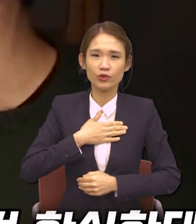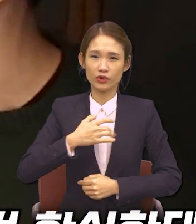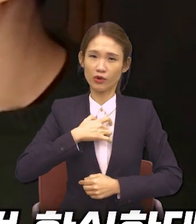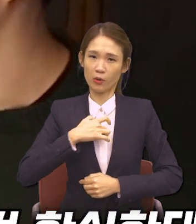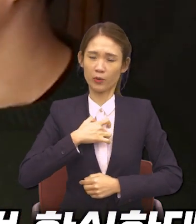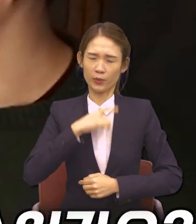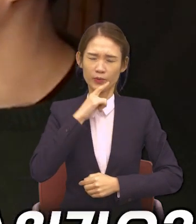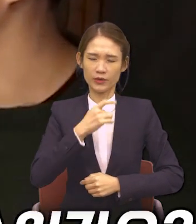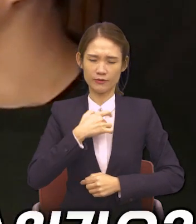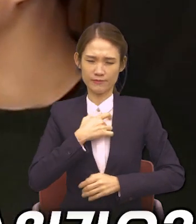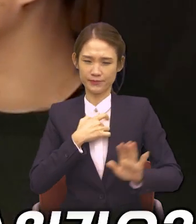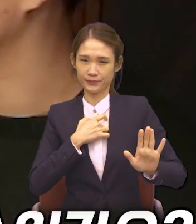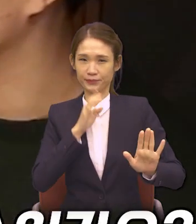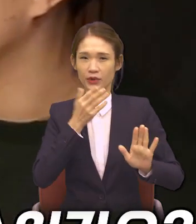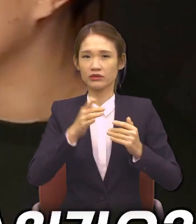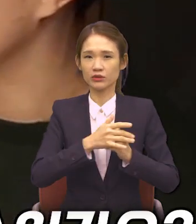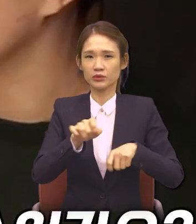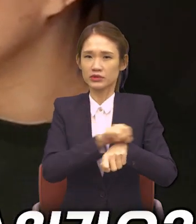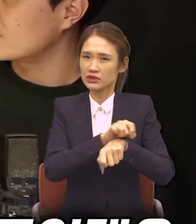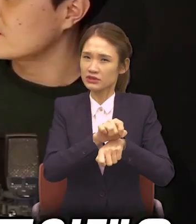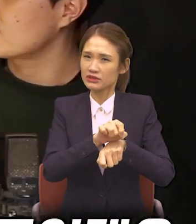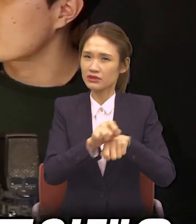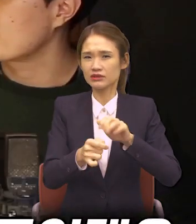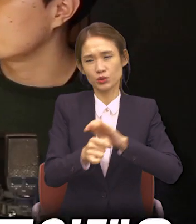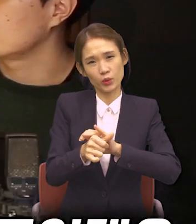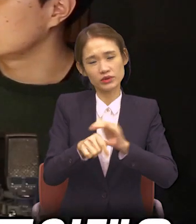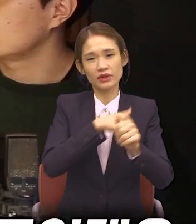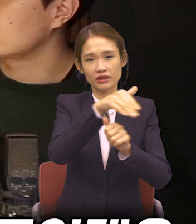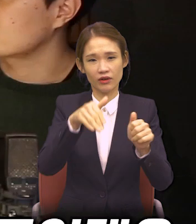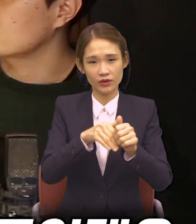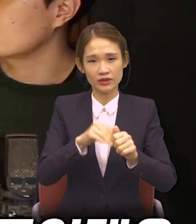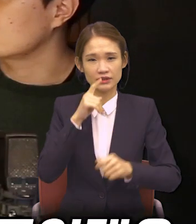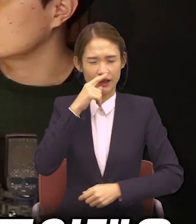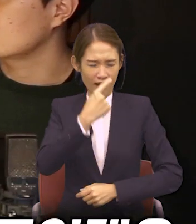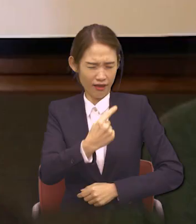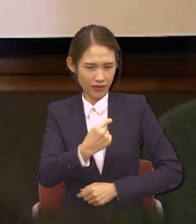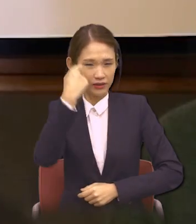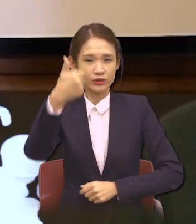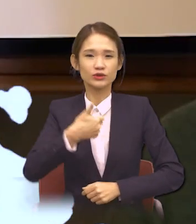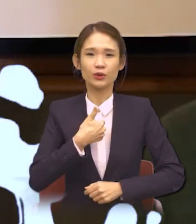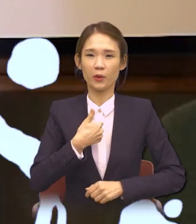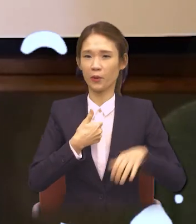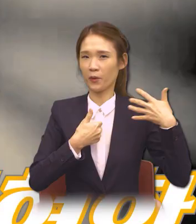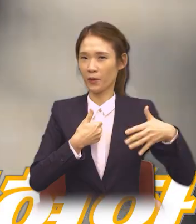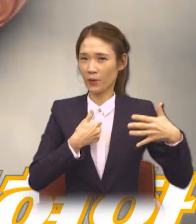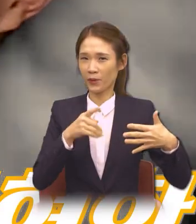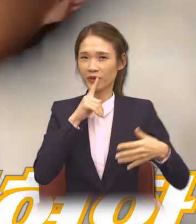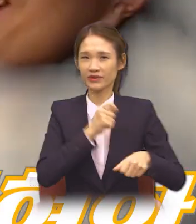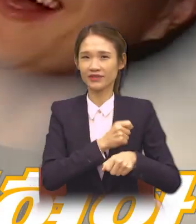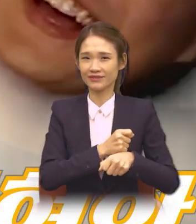건 확실한데 좀 특이 현상이 일어난 케이스인 건가요? 그거는 이제 굉장히 날카로운 질문이신데요. 오